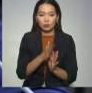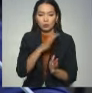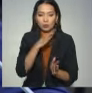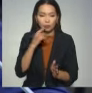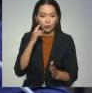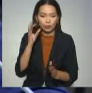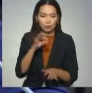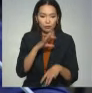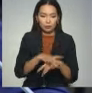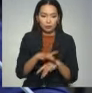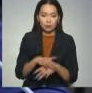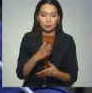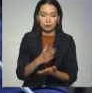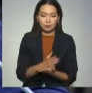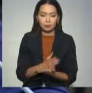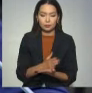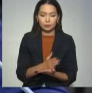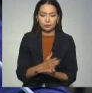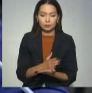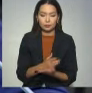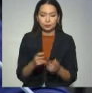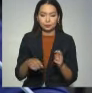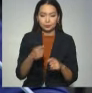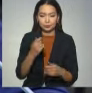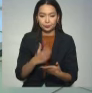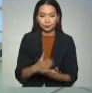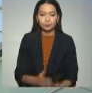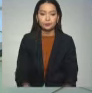мерзімді сақалды құрылыстар дейміз, бүгінгі таңда орын алып отыр.